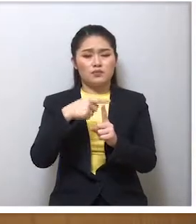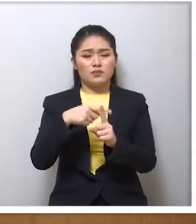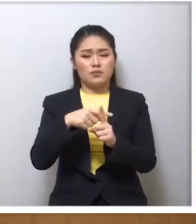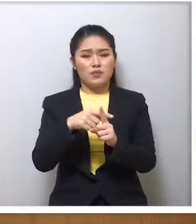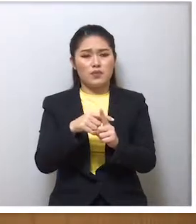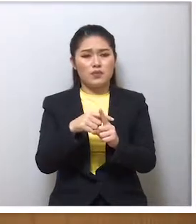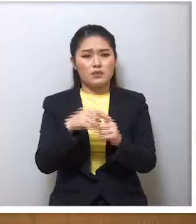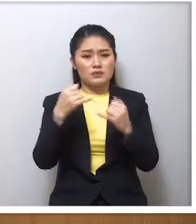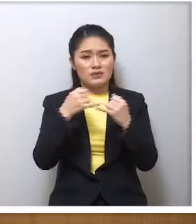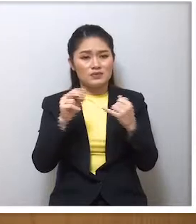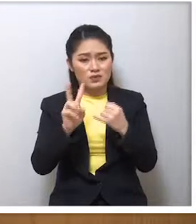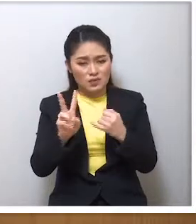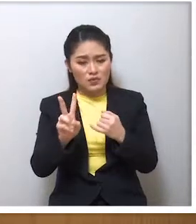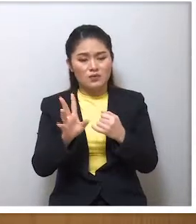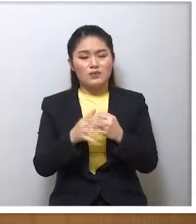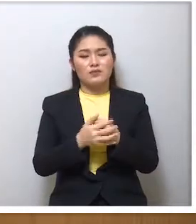ะให้เส้นที่2มา